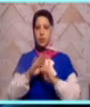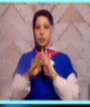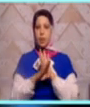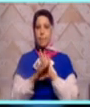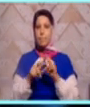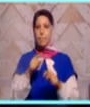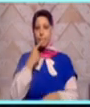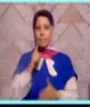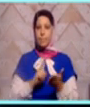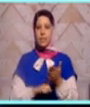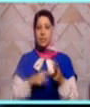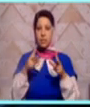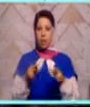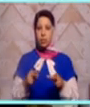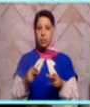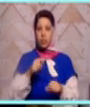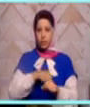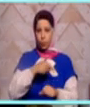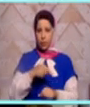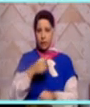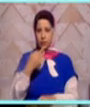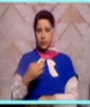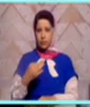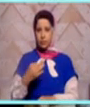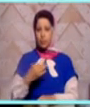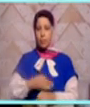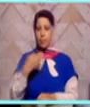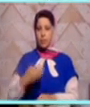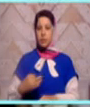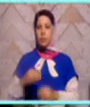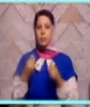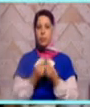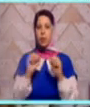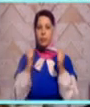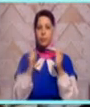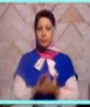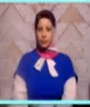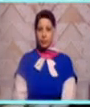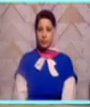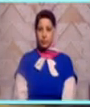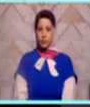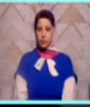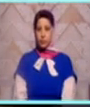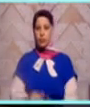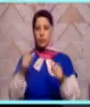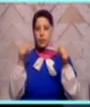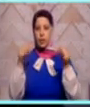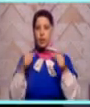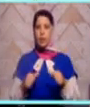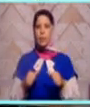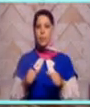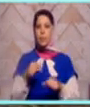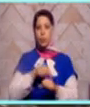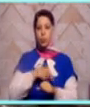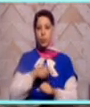القطع ابتدى المواطن يفهم ويتكيف الحقيقه مع انقطاع الكهرباء. يعني وتم الاعلان طبعا عن التوقيتات